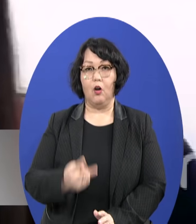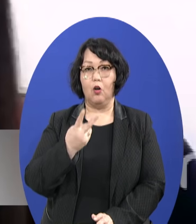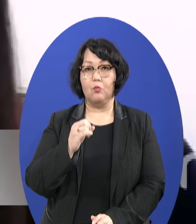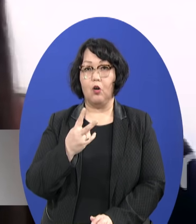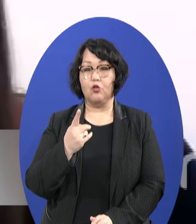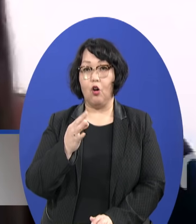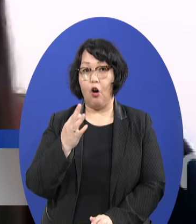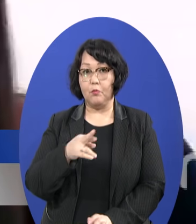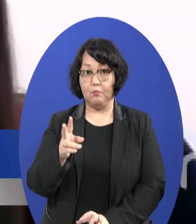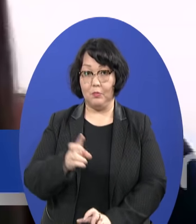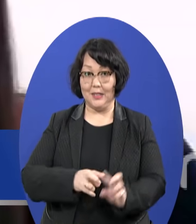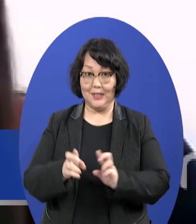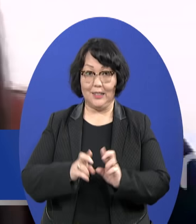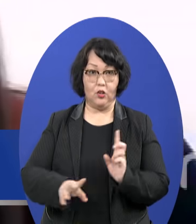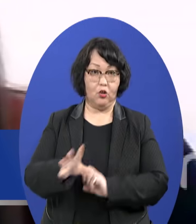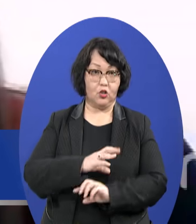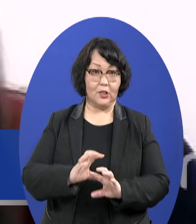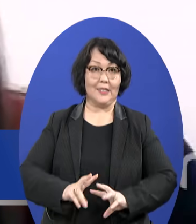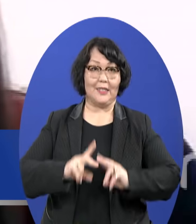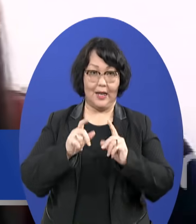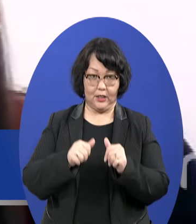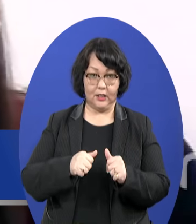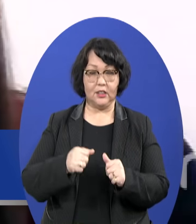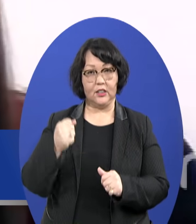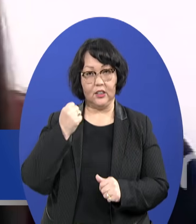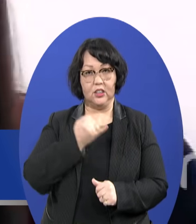2021 онд бизнесийн орчин сайжрах тухай хүлээлт